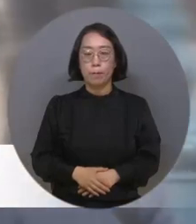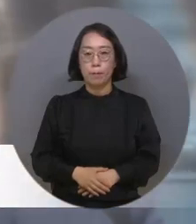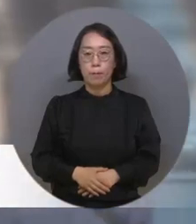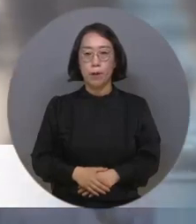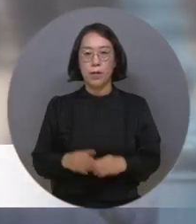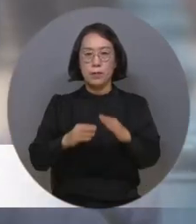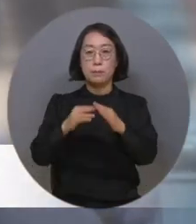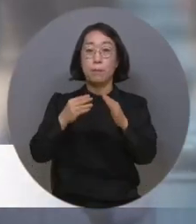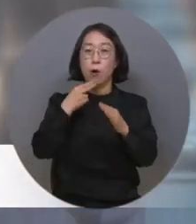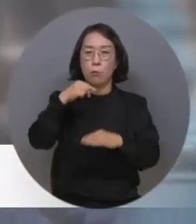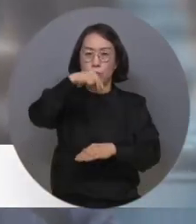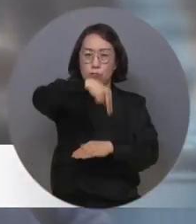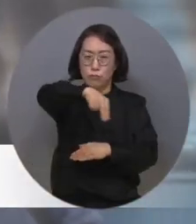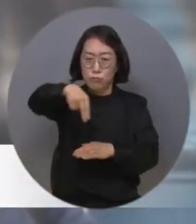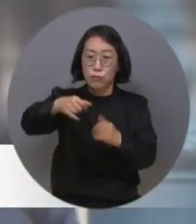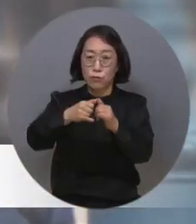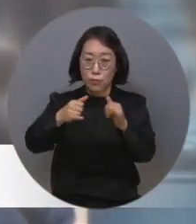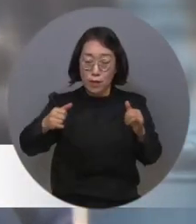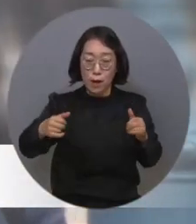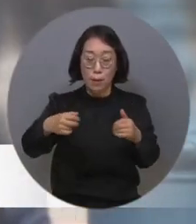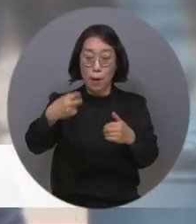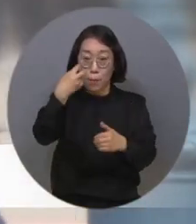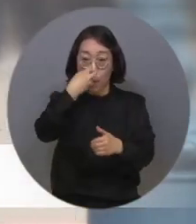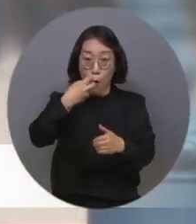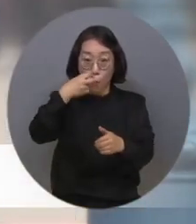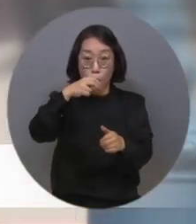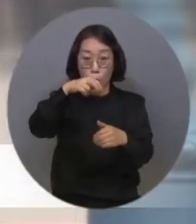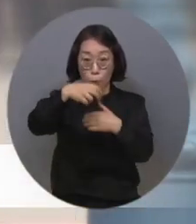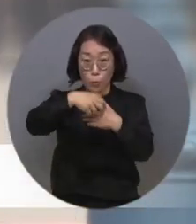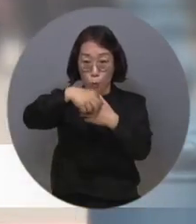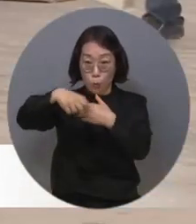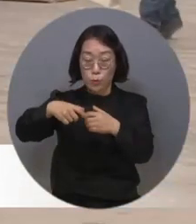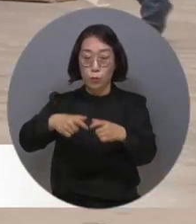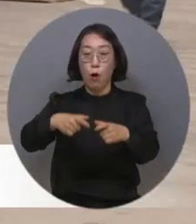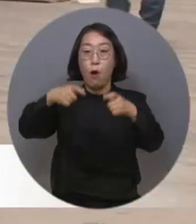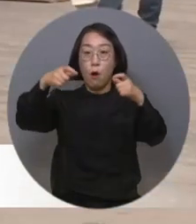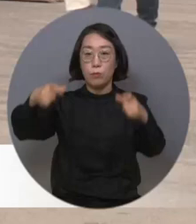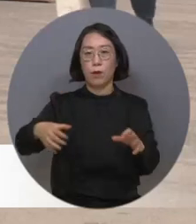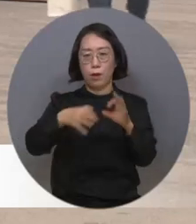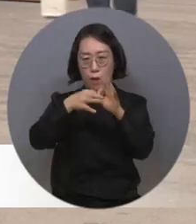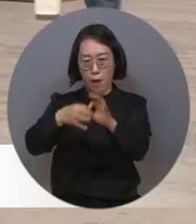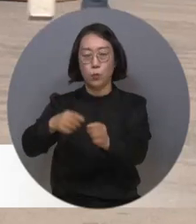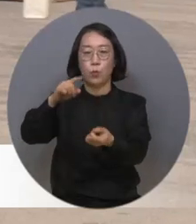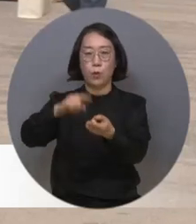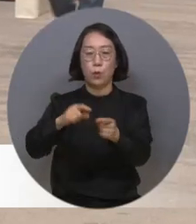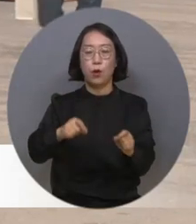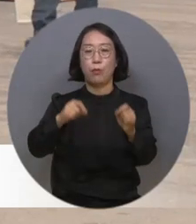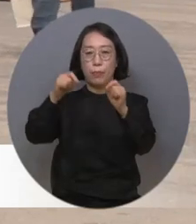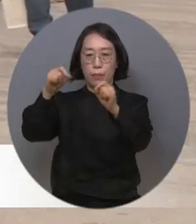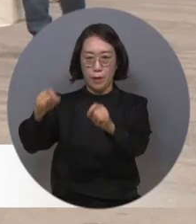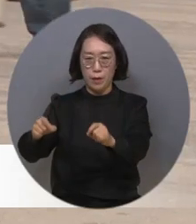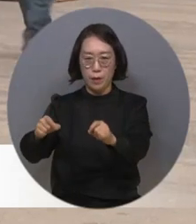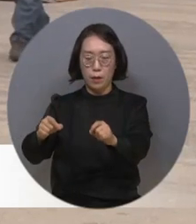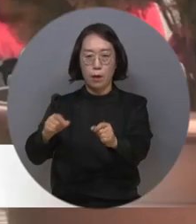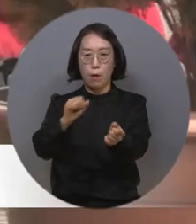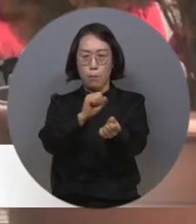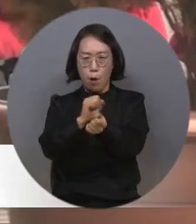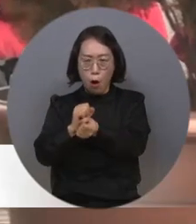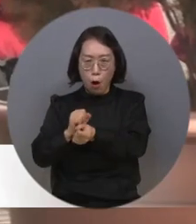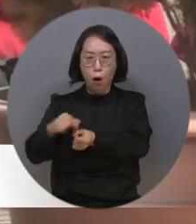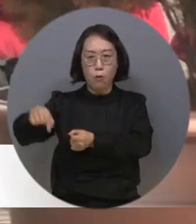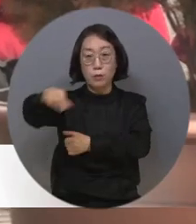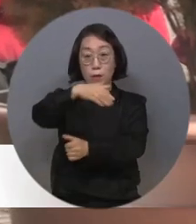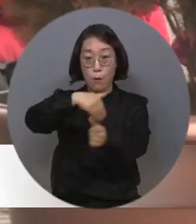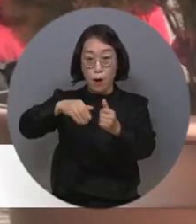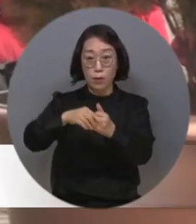노숙인을 대상으로 하는 지정 진료기관 확대 조치가 연장됩니다. 보건복지부는 감염병 주의 이상의 단계에서 1,